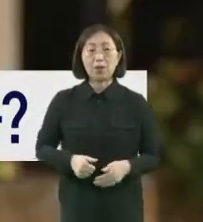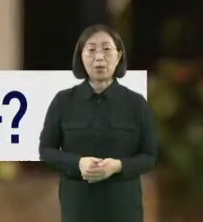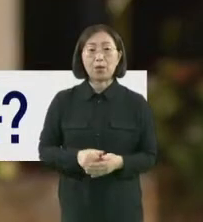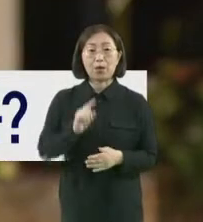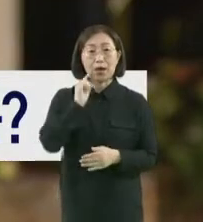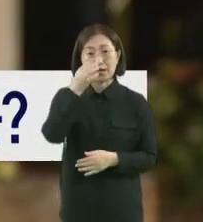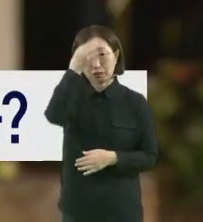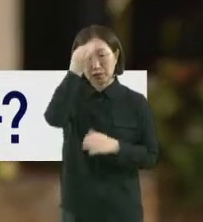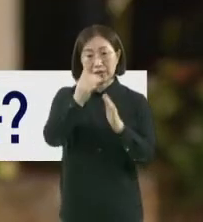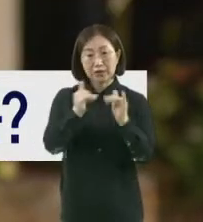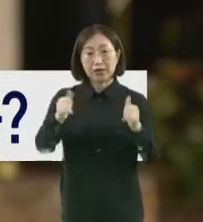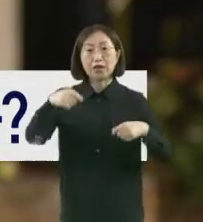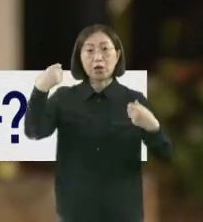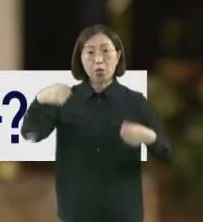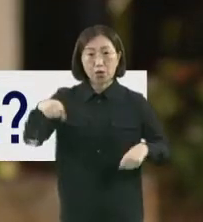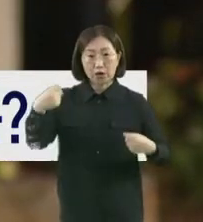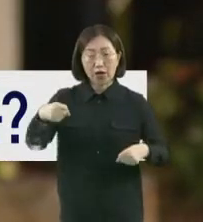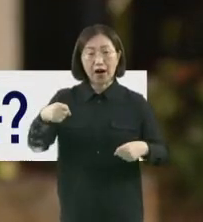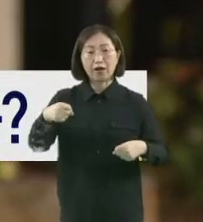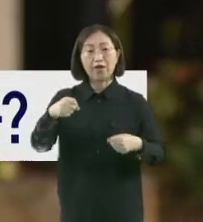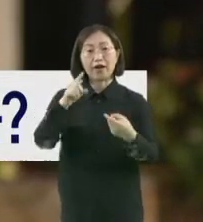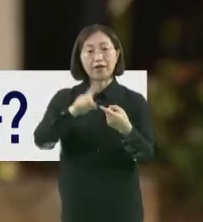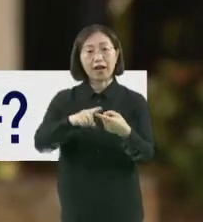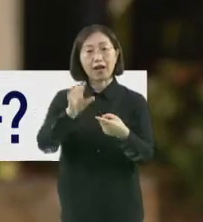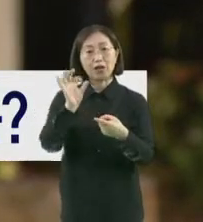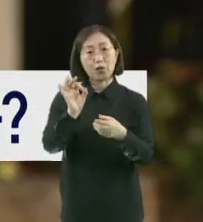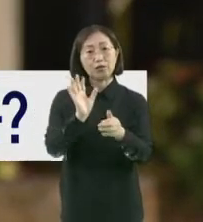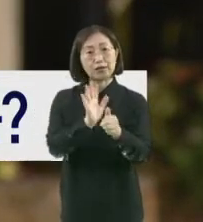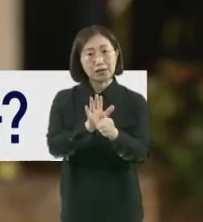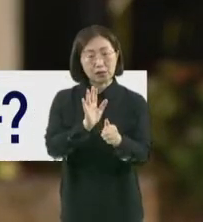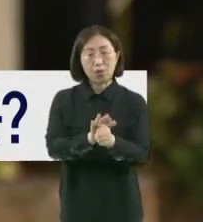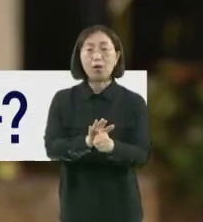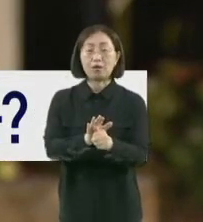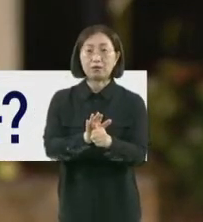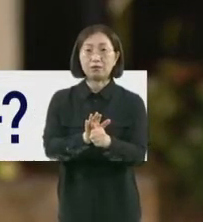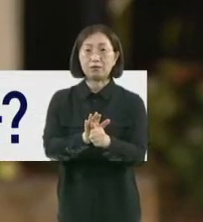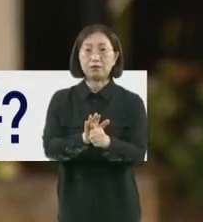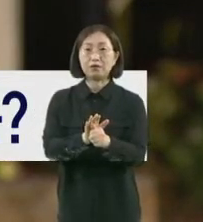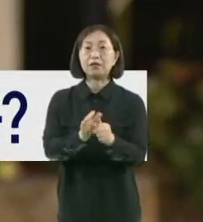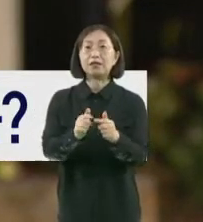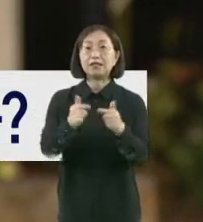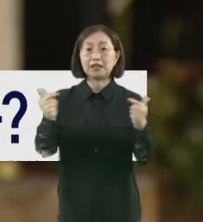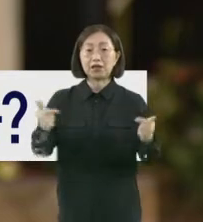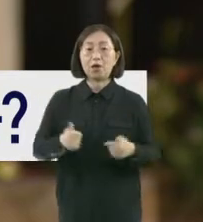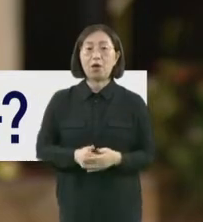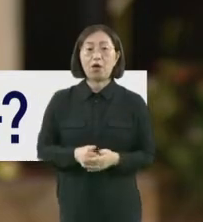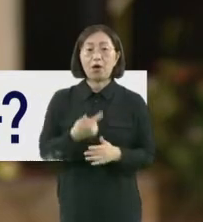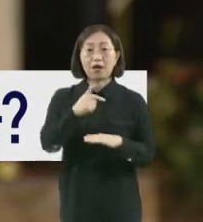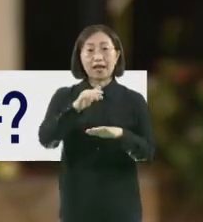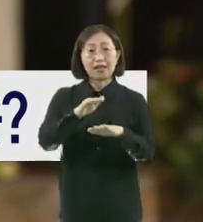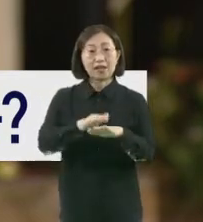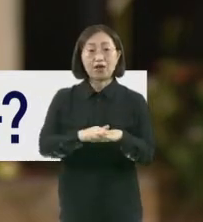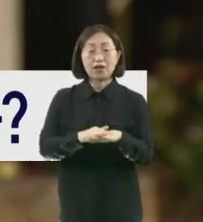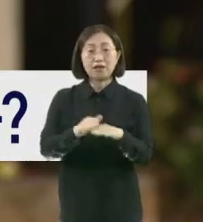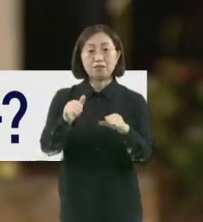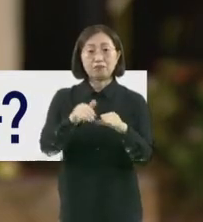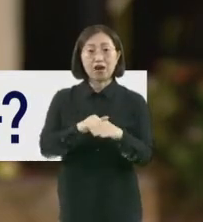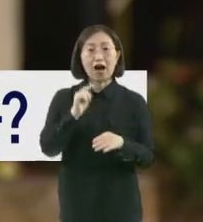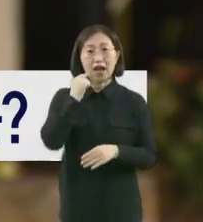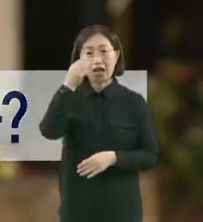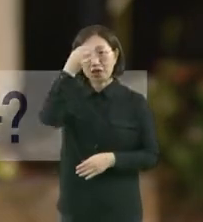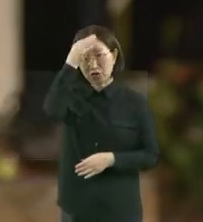문화예술인들이 공연하고 한 거에 대한 대우 이런 것들을 획기적으로 높여가면서 아 대전이 문화예술 분야의 새로운